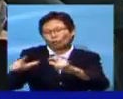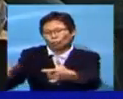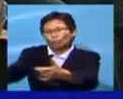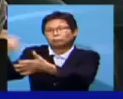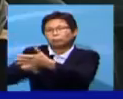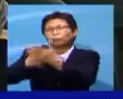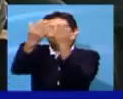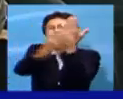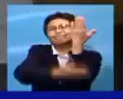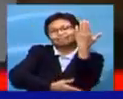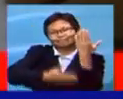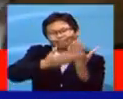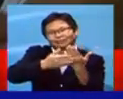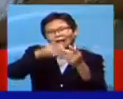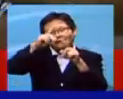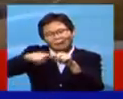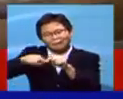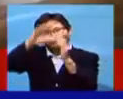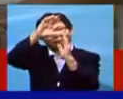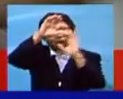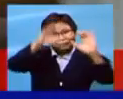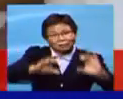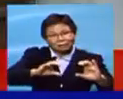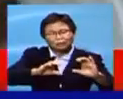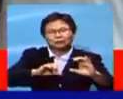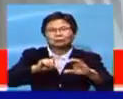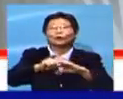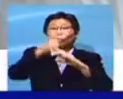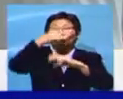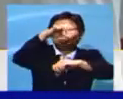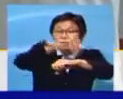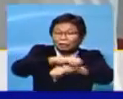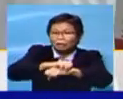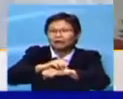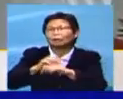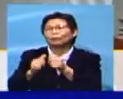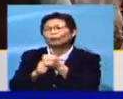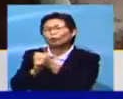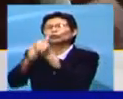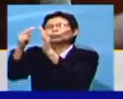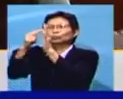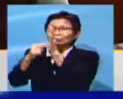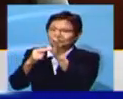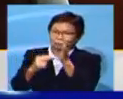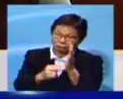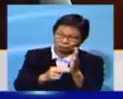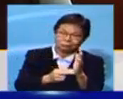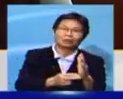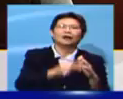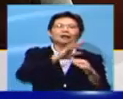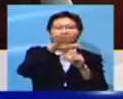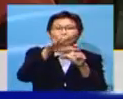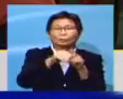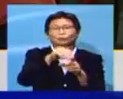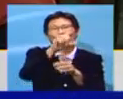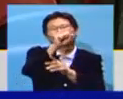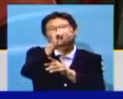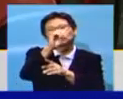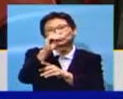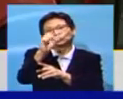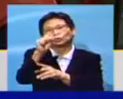negara pelbagai cara boleh digunakan untuk menangkap mereka menerusi undang-undang sedia ada termasuk akta pencegahan jenayah dan